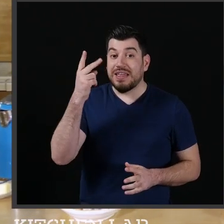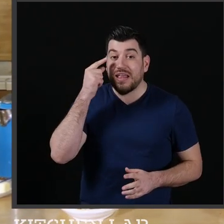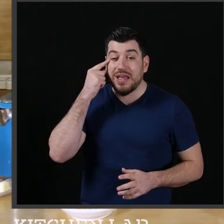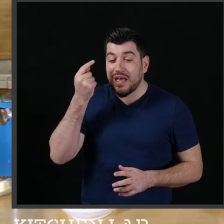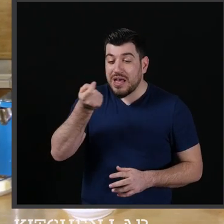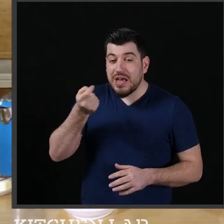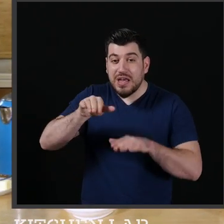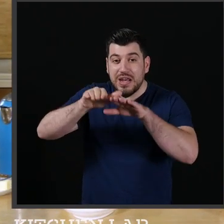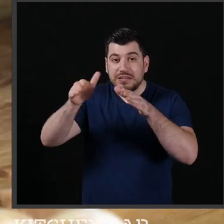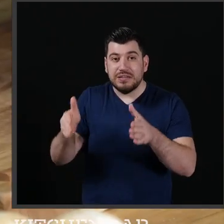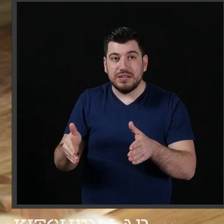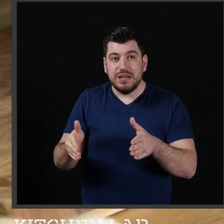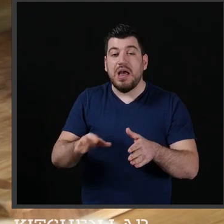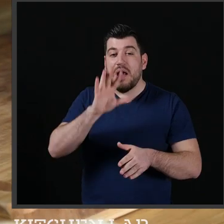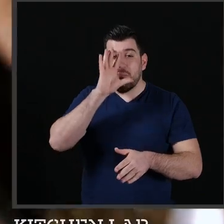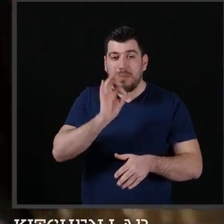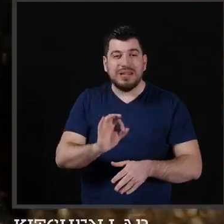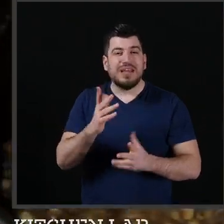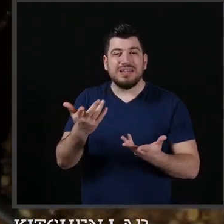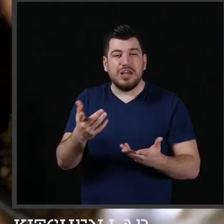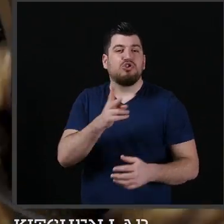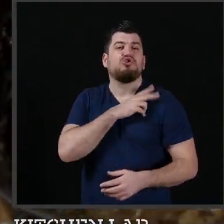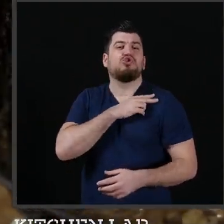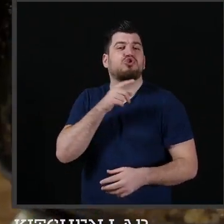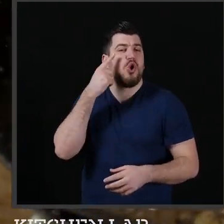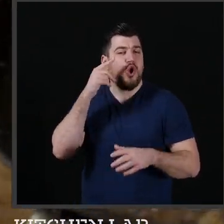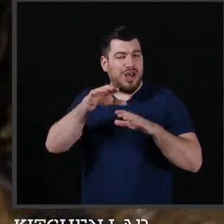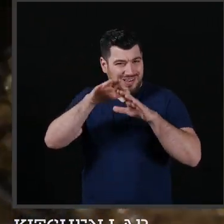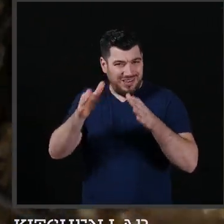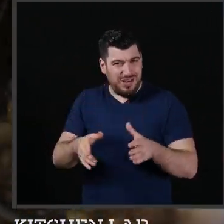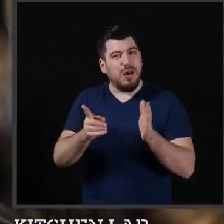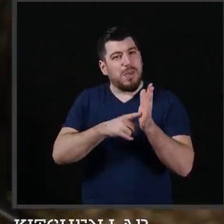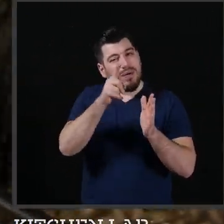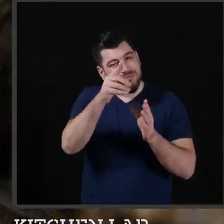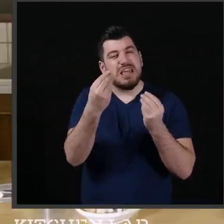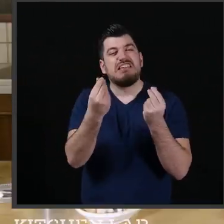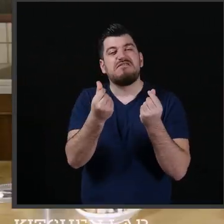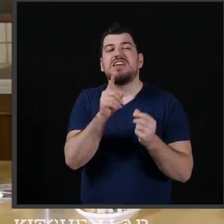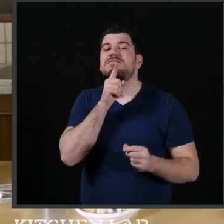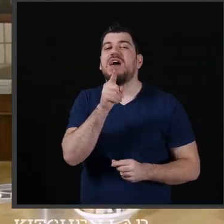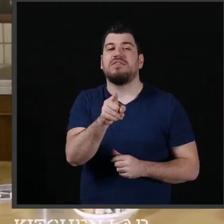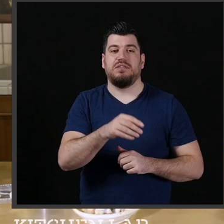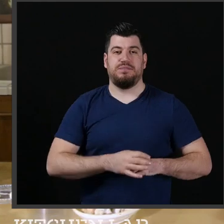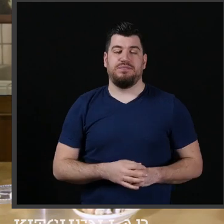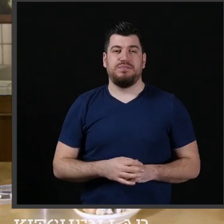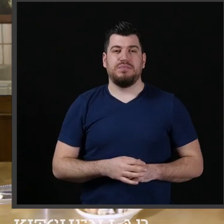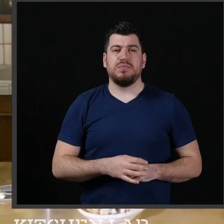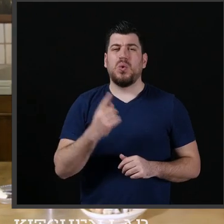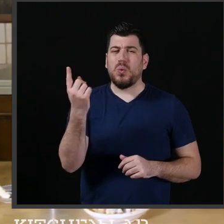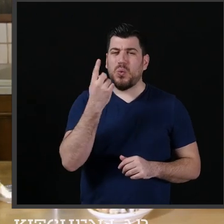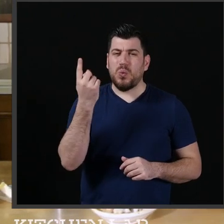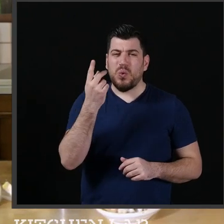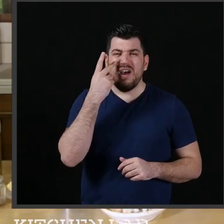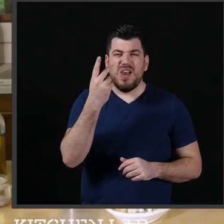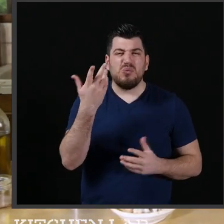Το σωστό ριζότο πρέπει να έχει αυτή την υφή. αυτό που βλέπω κάποιες φορές να βάζουν ένα κουπάκι,